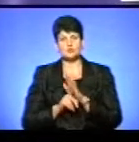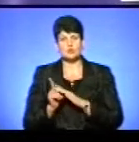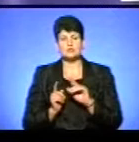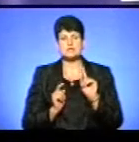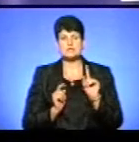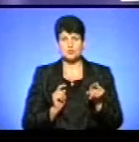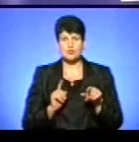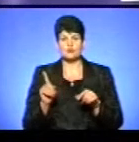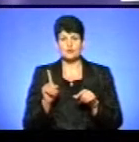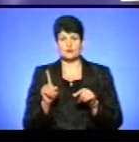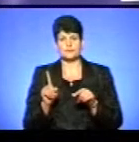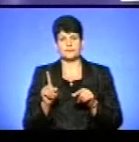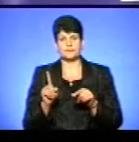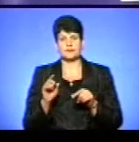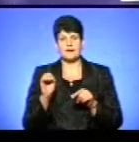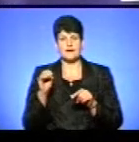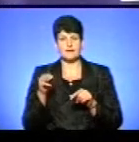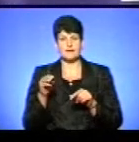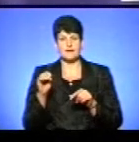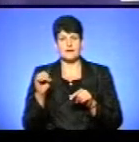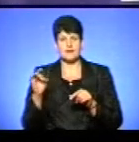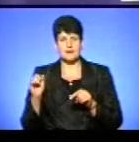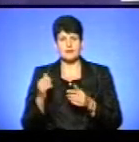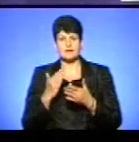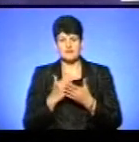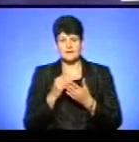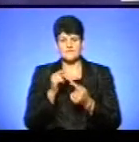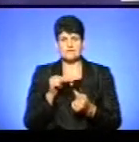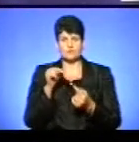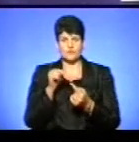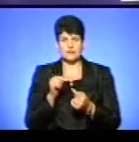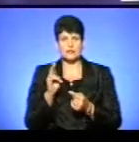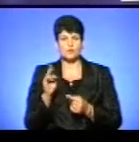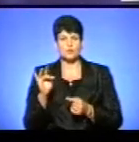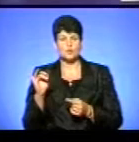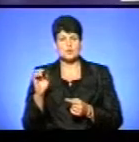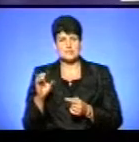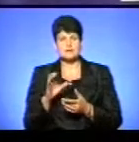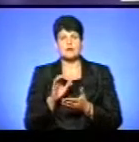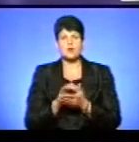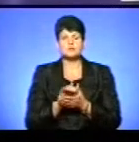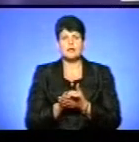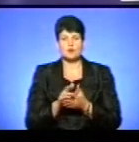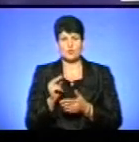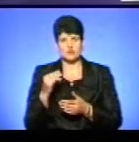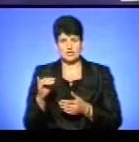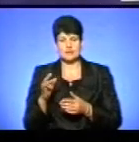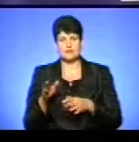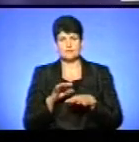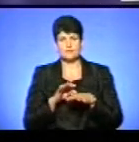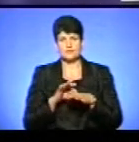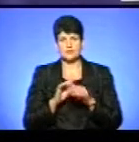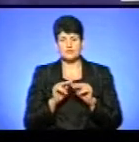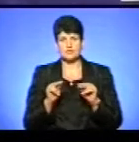вже на платформі Едера є відповідний курс, як ознайомчий, які проходять